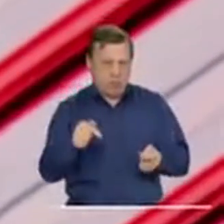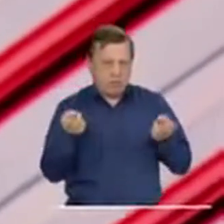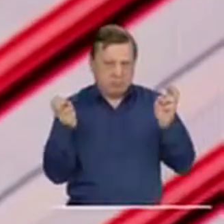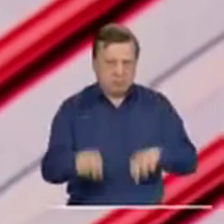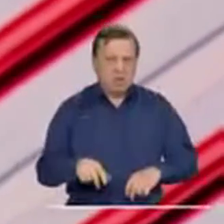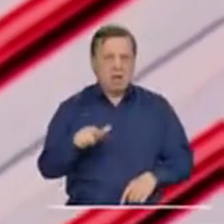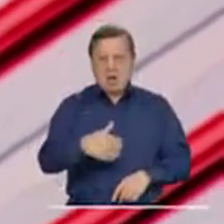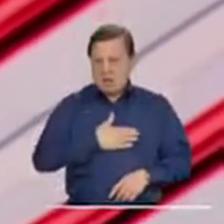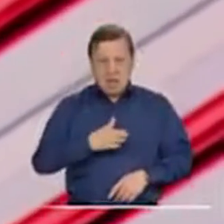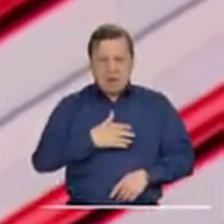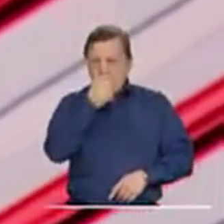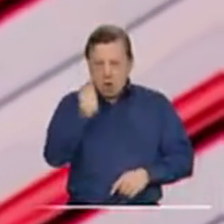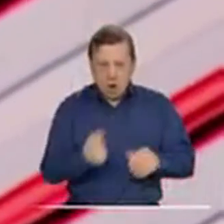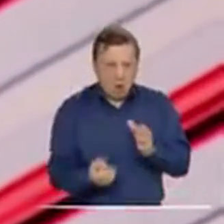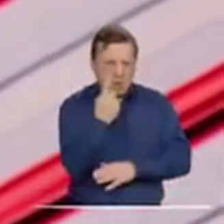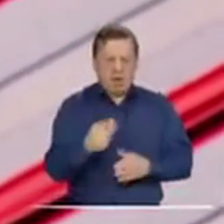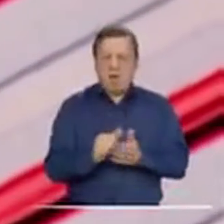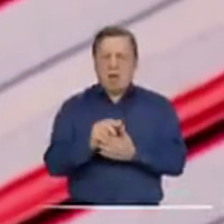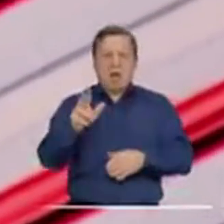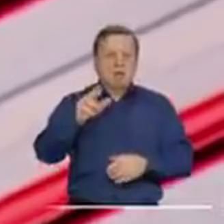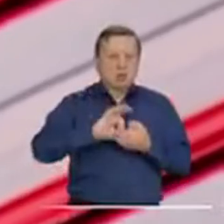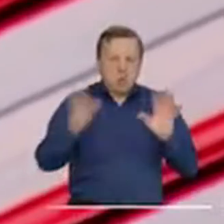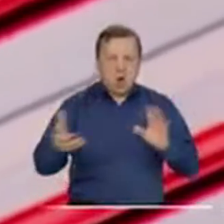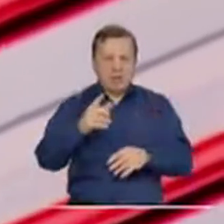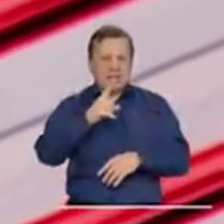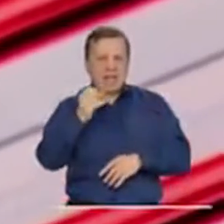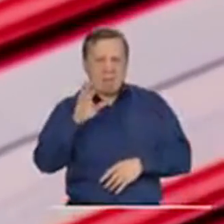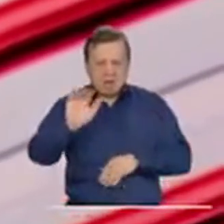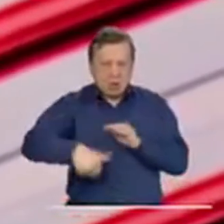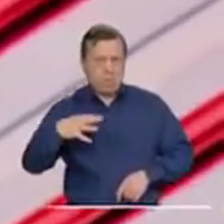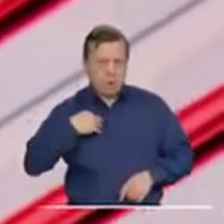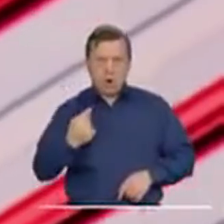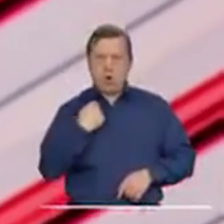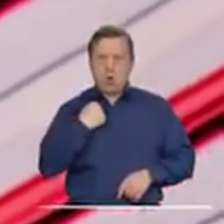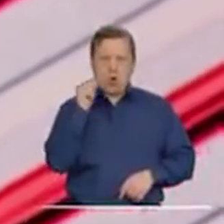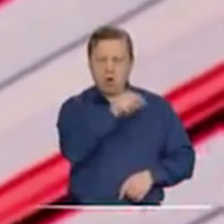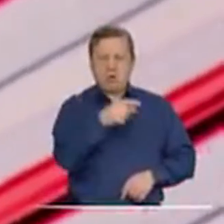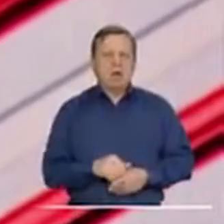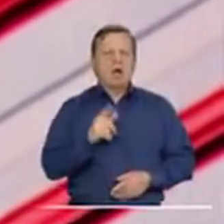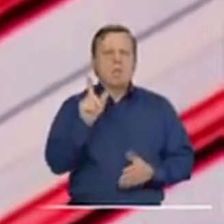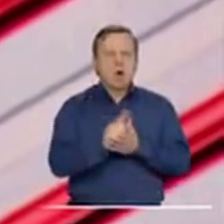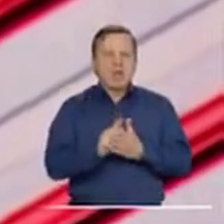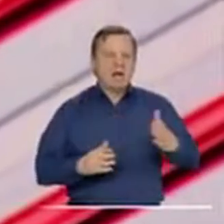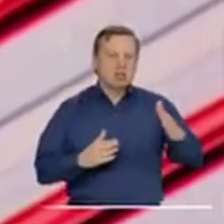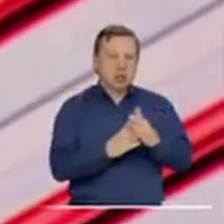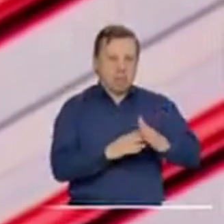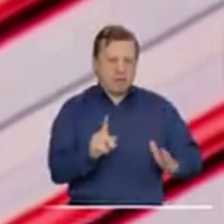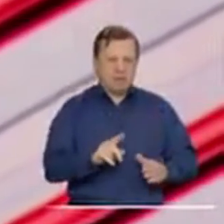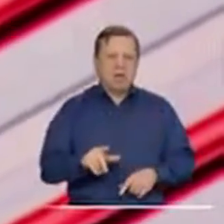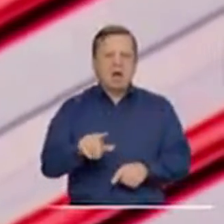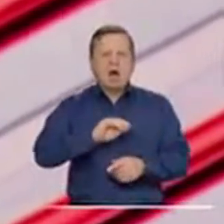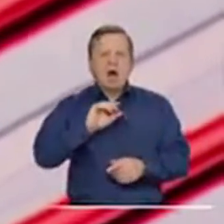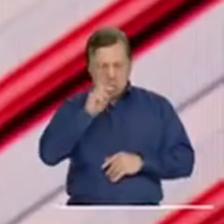ropy tryskającej, nie mamy złota, kopalni diamentów. Stawiajmy na to, co mamy, czyli na Andrzeja Dudę. Nie podpiszę